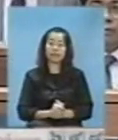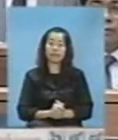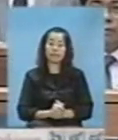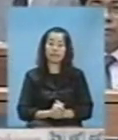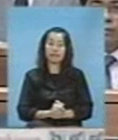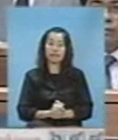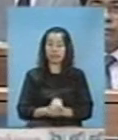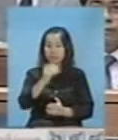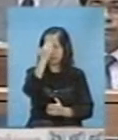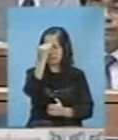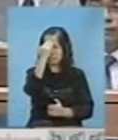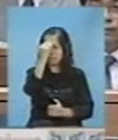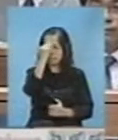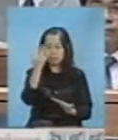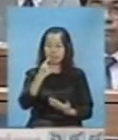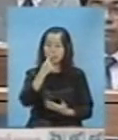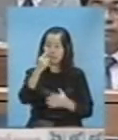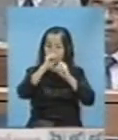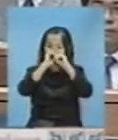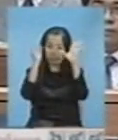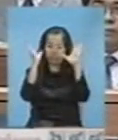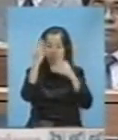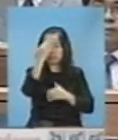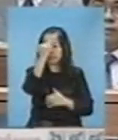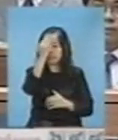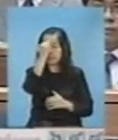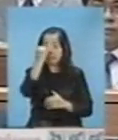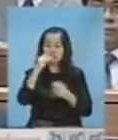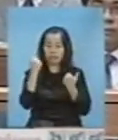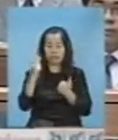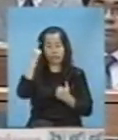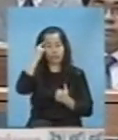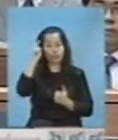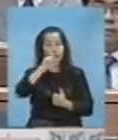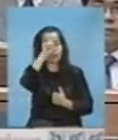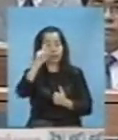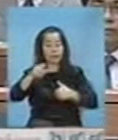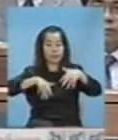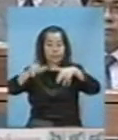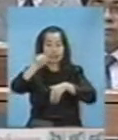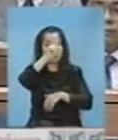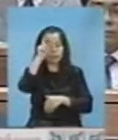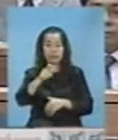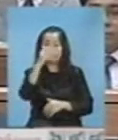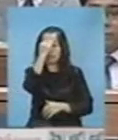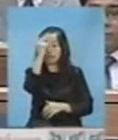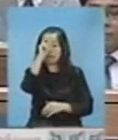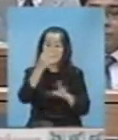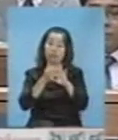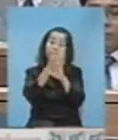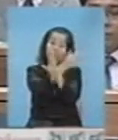ที่ท่านไม่ให้หลักประกันเรื่องนี้ให้มีความชัดเจนจนนำไปสู่ความสงสัยก็เพราะก่อนหน้